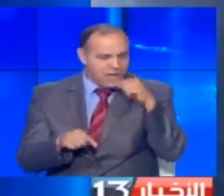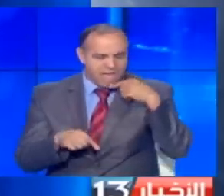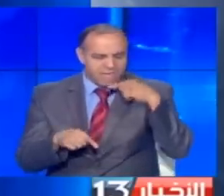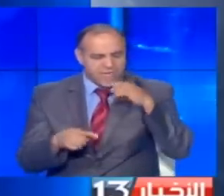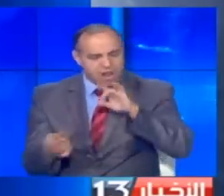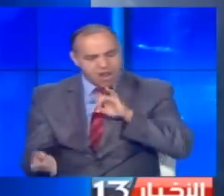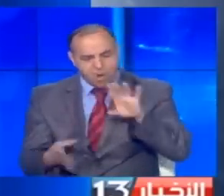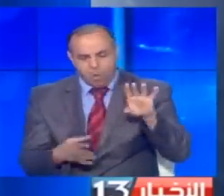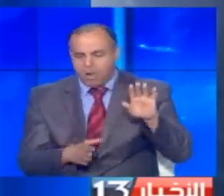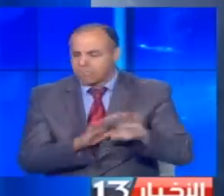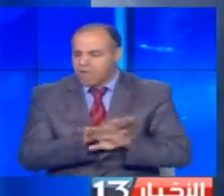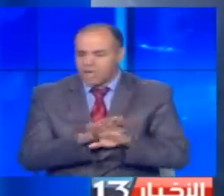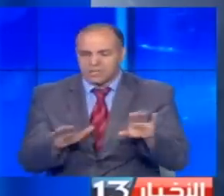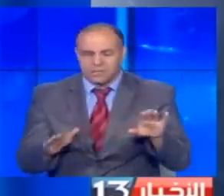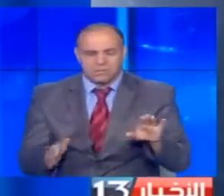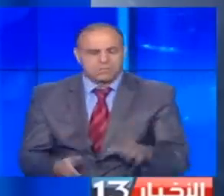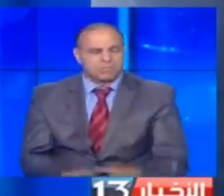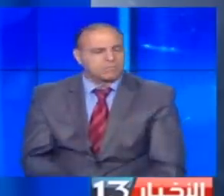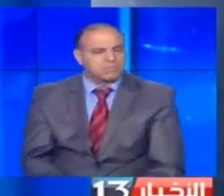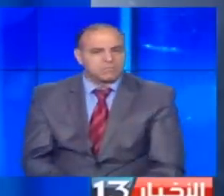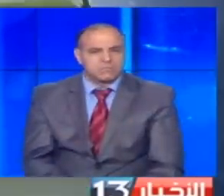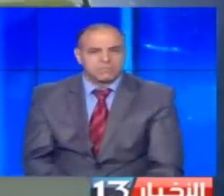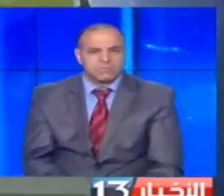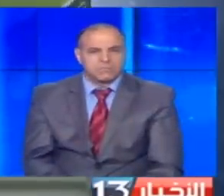زراعه هذا الخبر